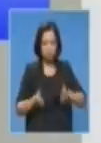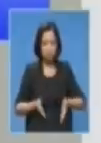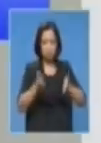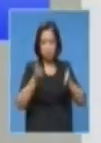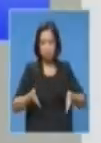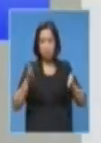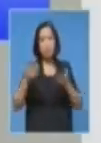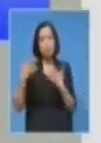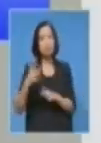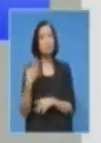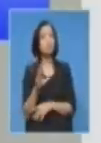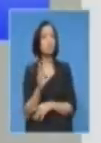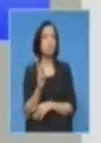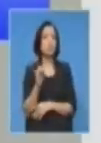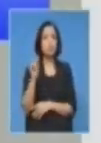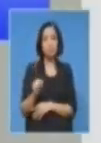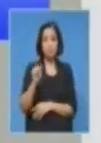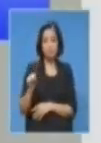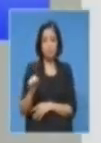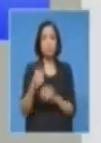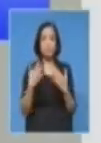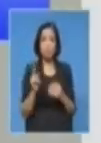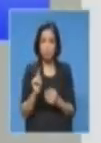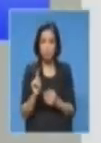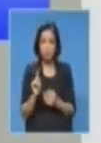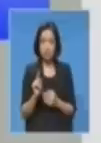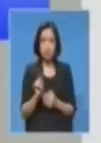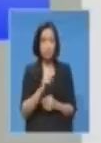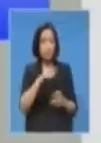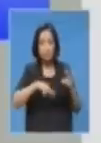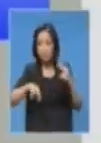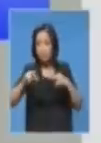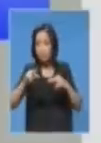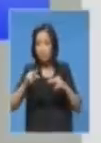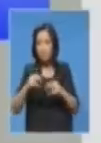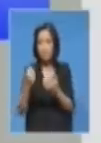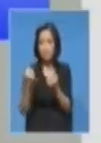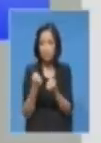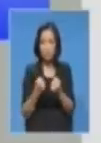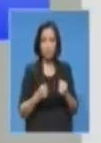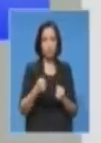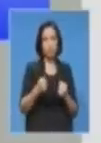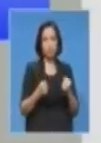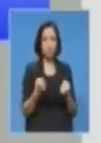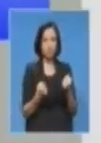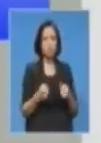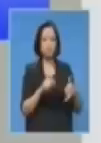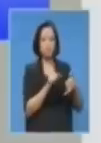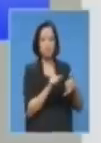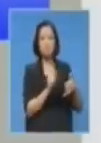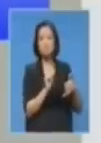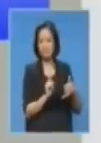ไป 60% นะครับขณะนี้ก็อยู่ในช่วงของการหาผู้เดินรถนะครับซึ่งก็คาดว่าจะได้ตัวผู้เดินร